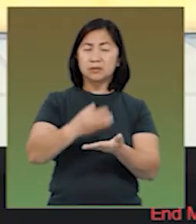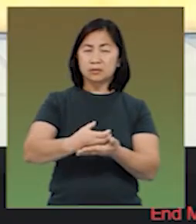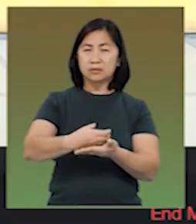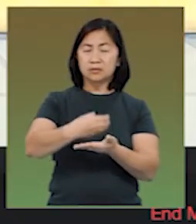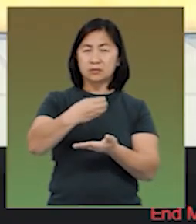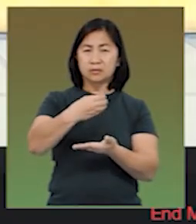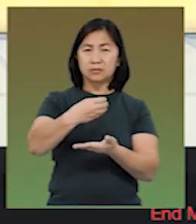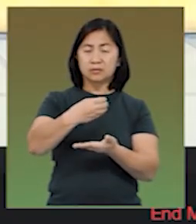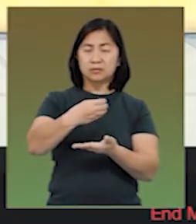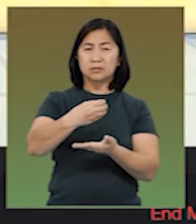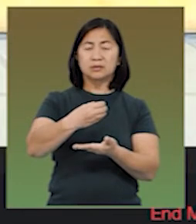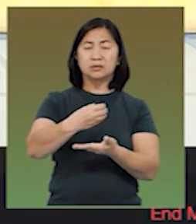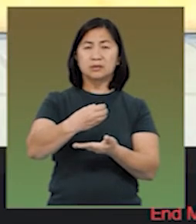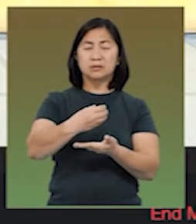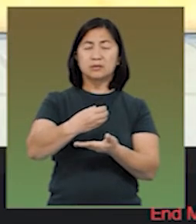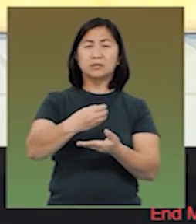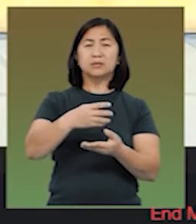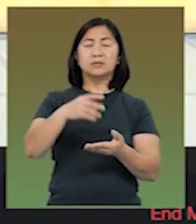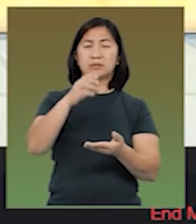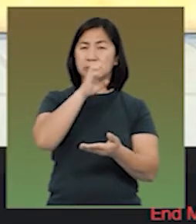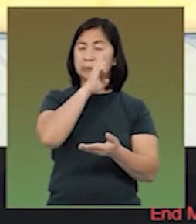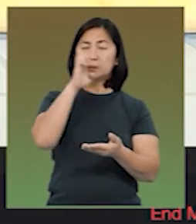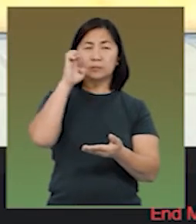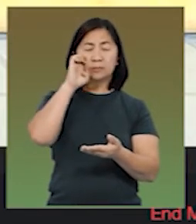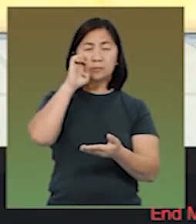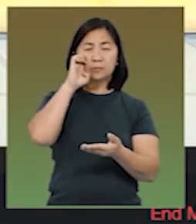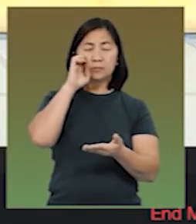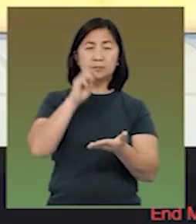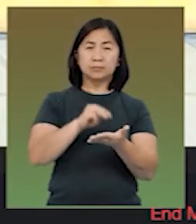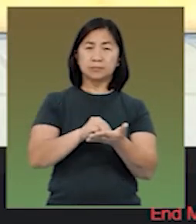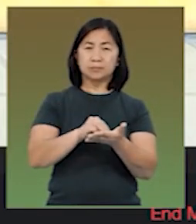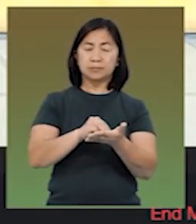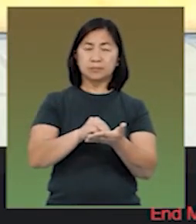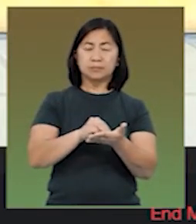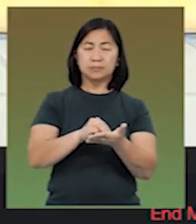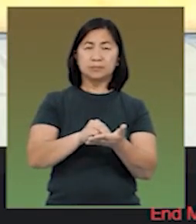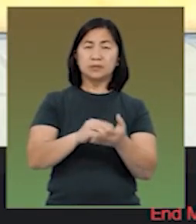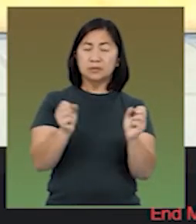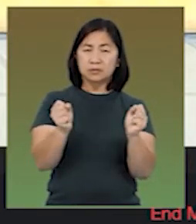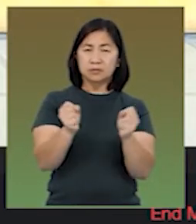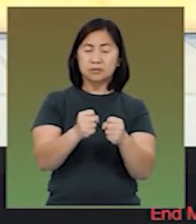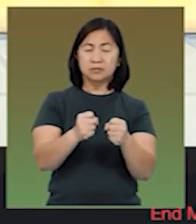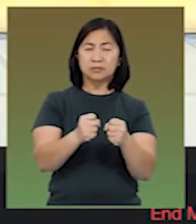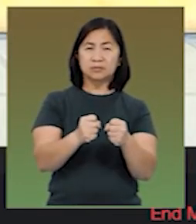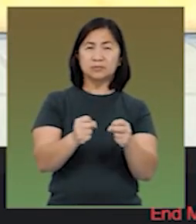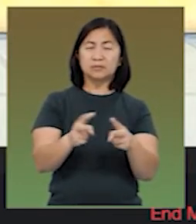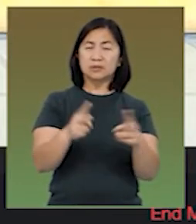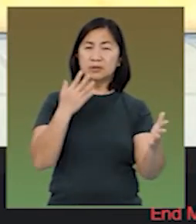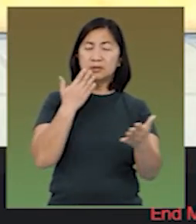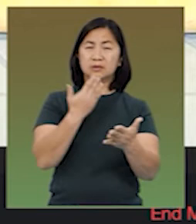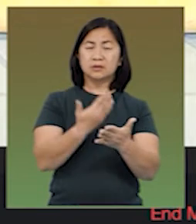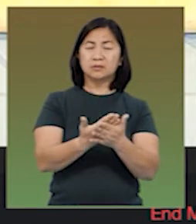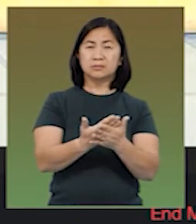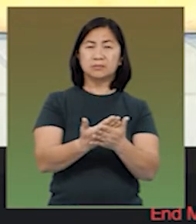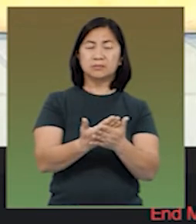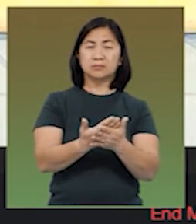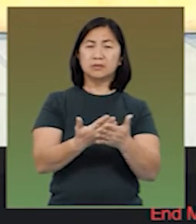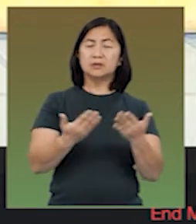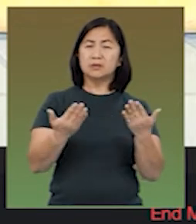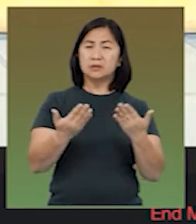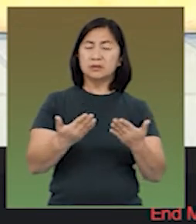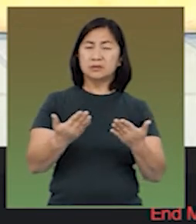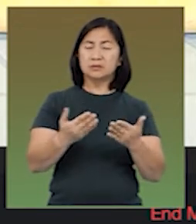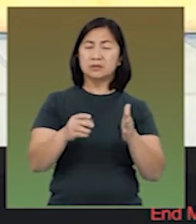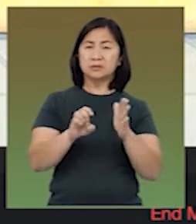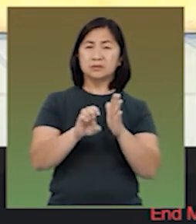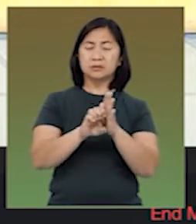ang container o ang lalagyan po ng eye drop solution ay maliit. Amazing! Narito